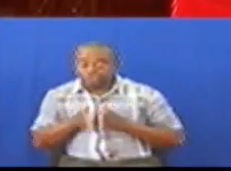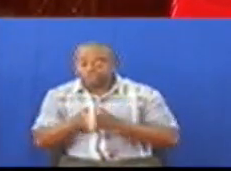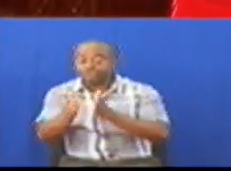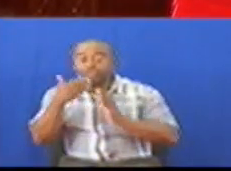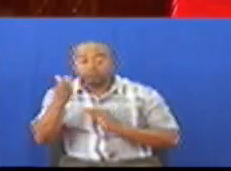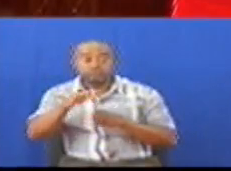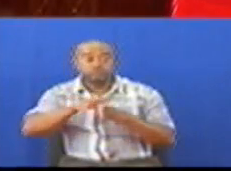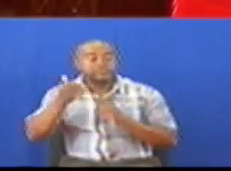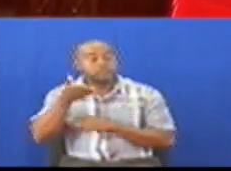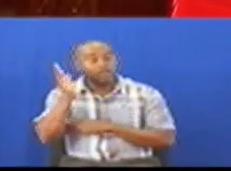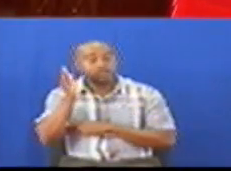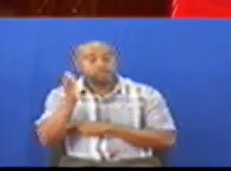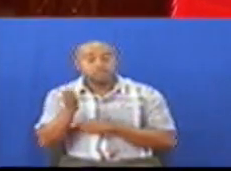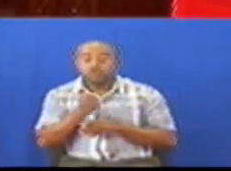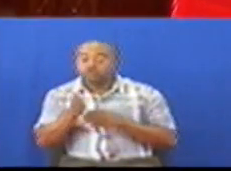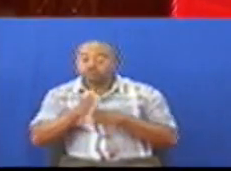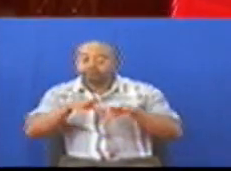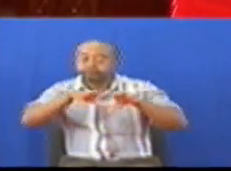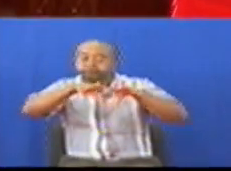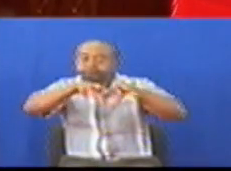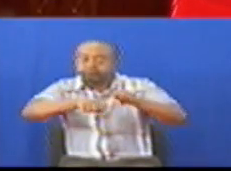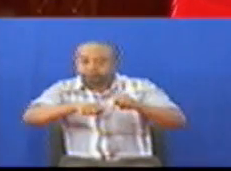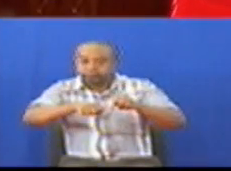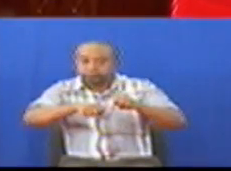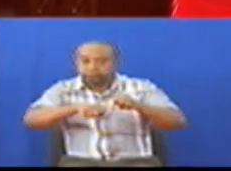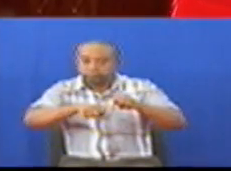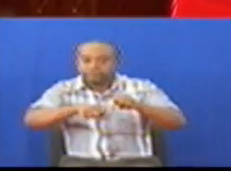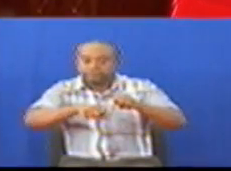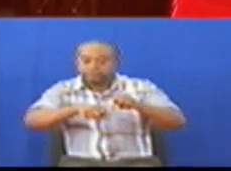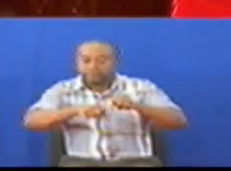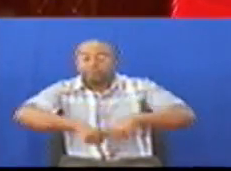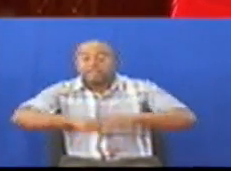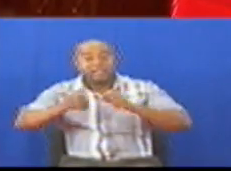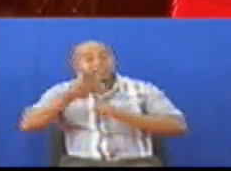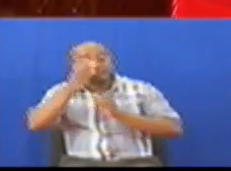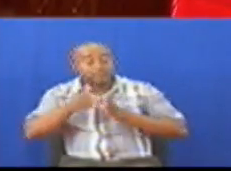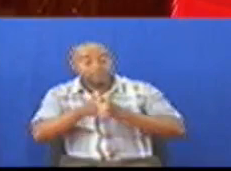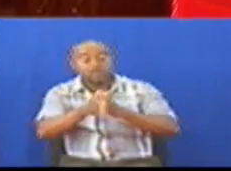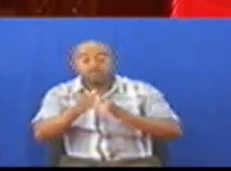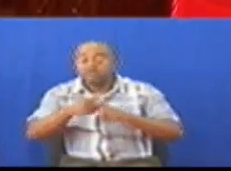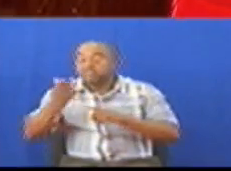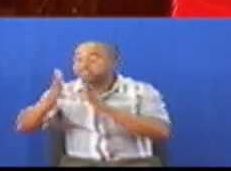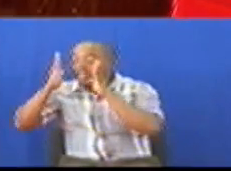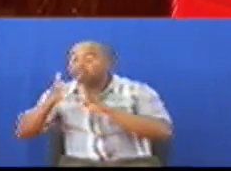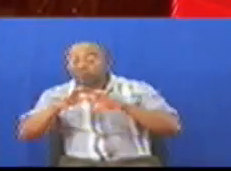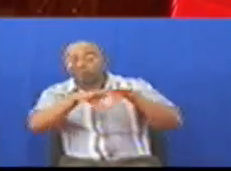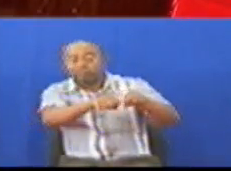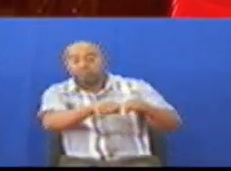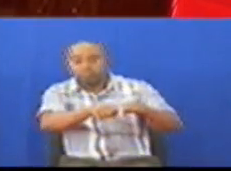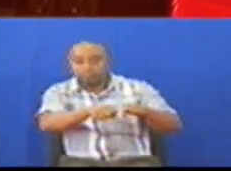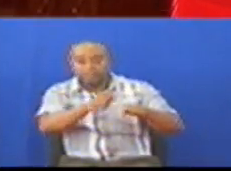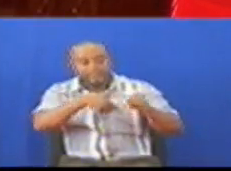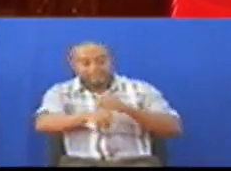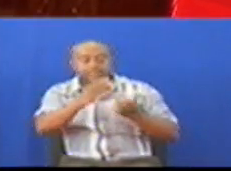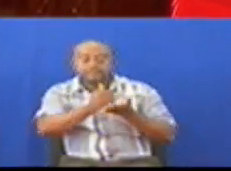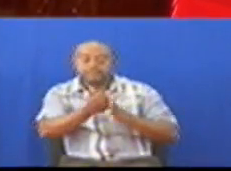kuhakikisha kuwa inazidi kuhodhi madaraka ya serikali za mitaa ni kuhodhi watumishi waandamizi senior staffs wa serikali za mitaa walio kwenye sekta za